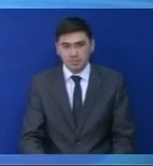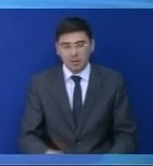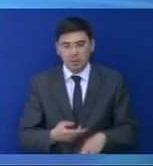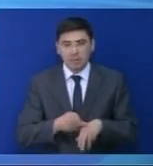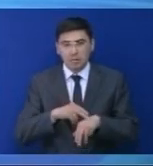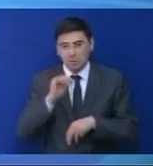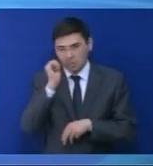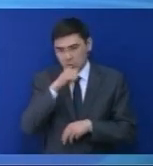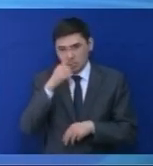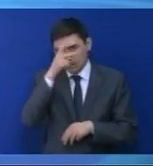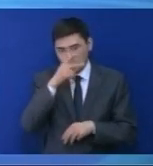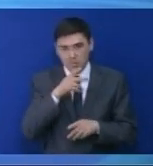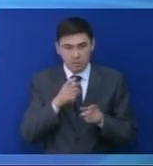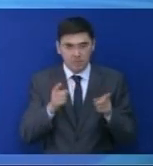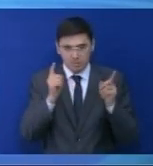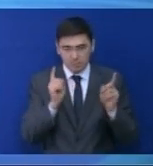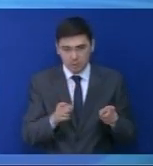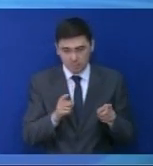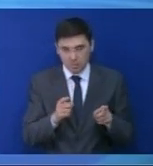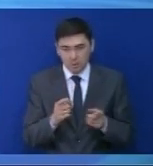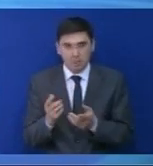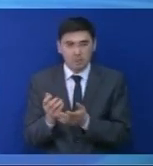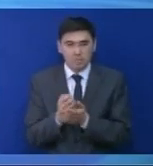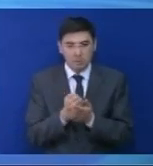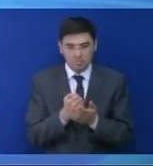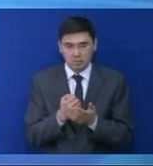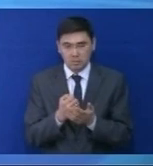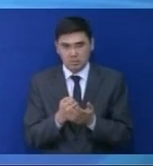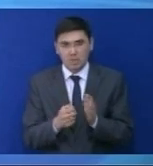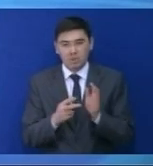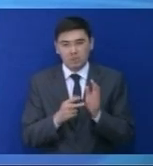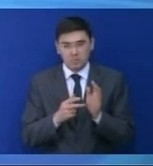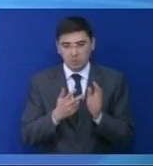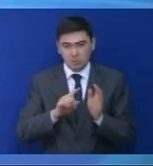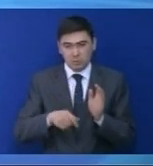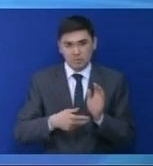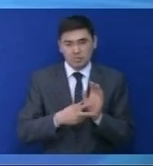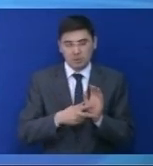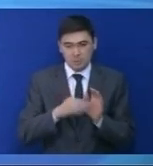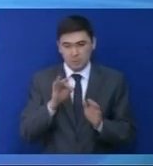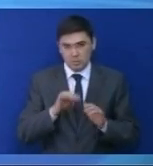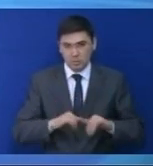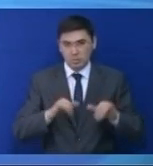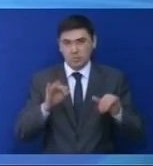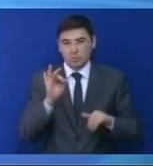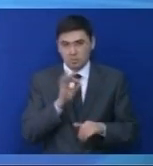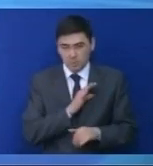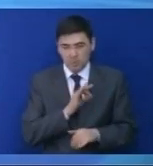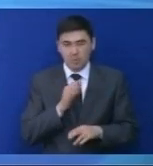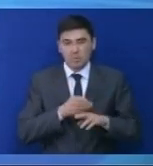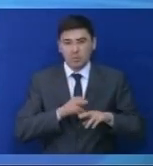Осы жылдың 3 айында ішкі жалпы өнім 3.8% өсті. Бүгін үкімет сағатында премьер-министр Асқар